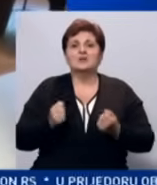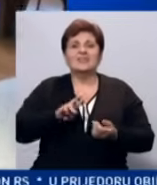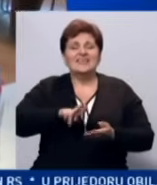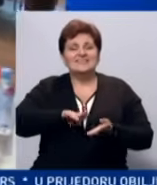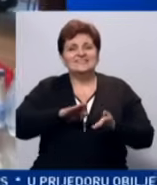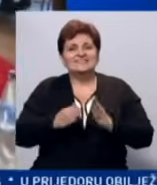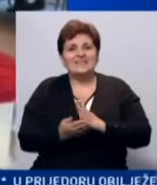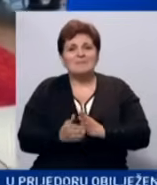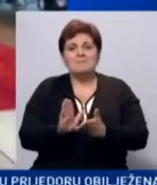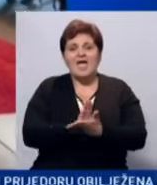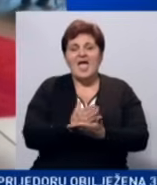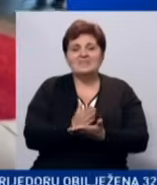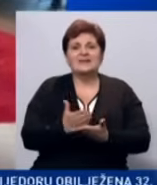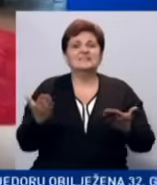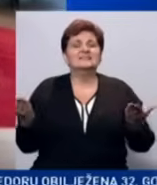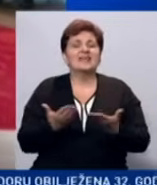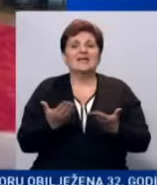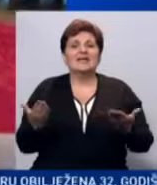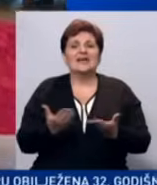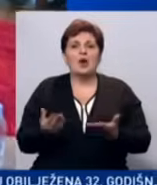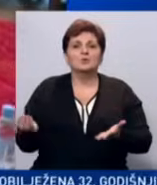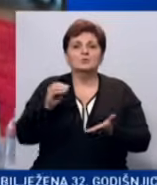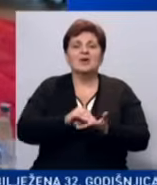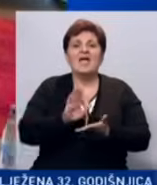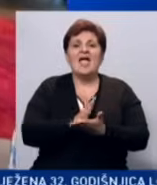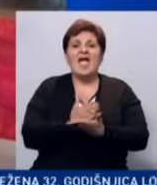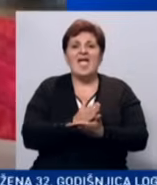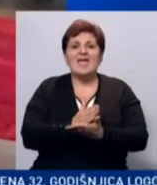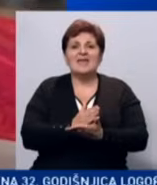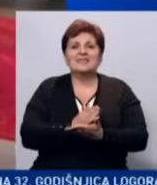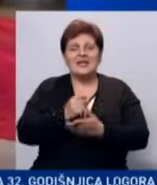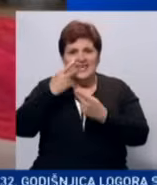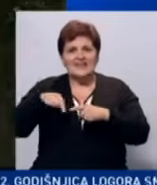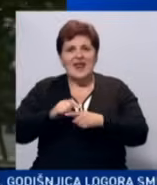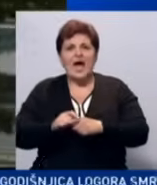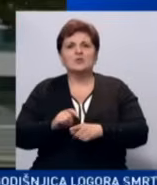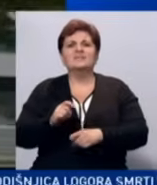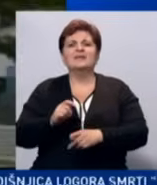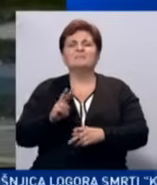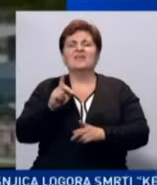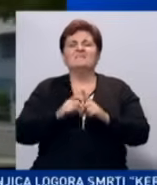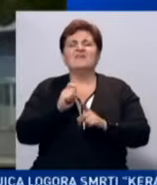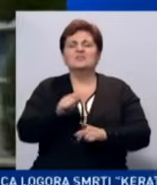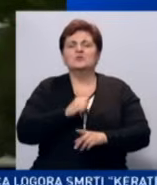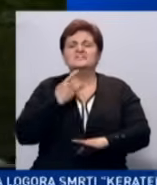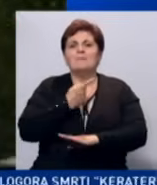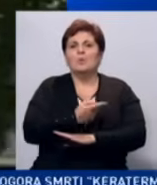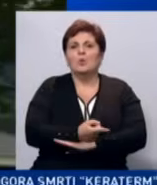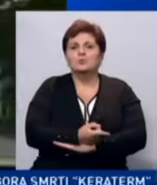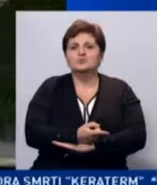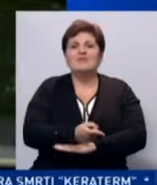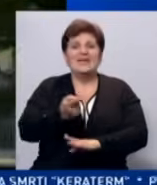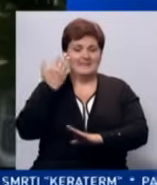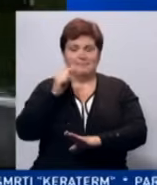zamjenjuju entitetskim, kao i da se uvodi entitetski i etnički veto u odlučivanju tamo gdje ga do sad nije